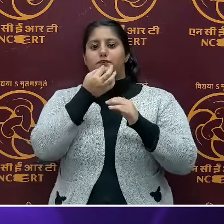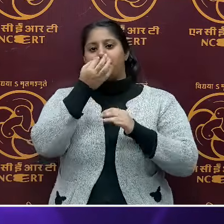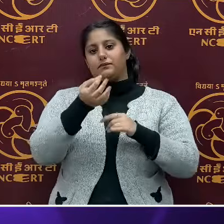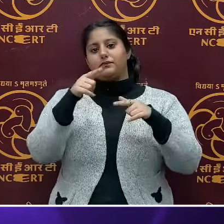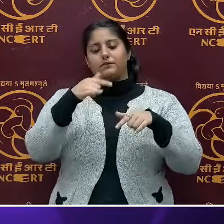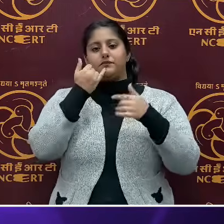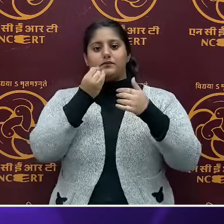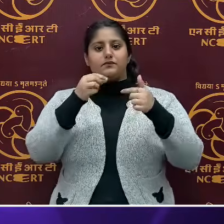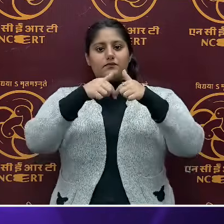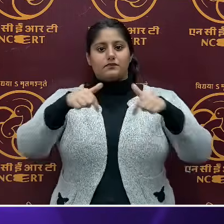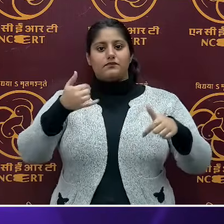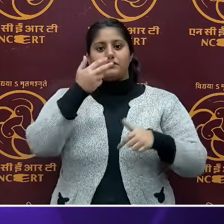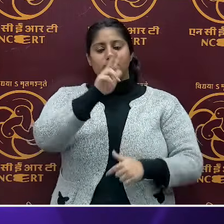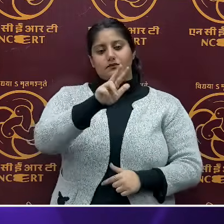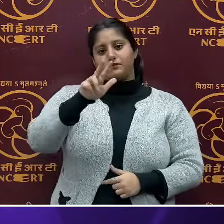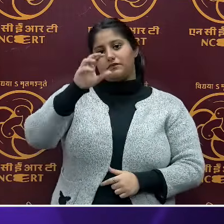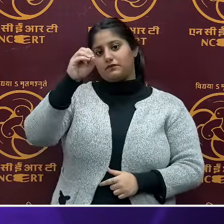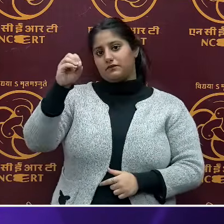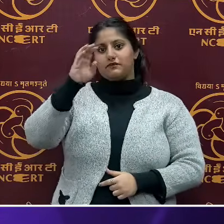is